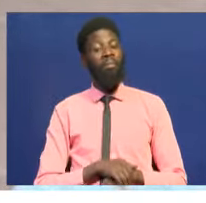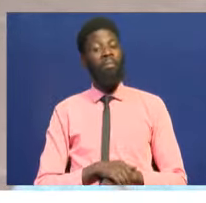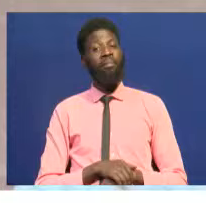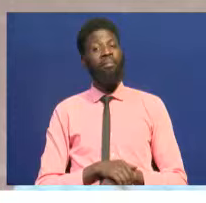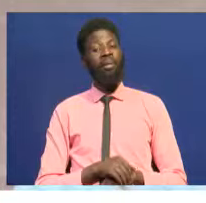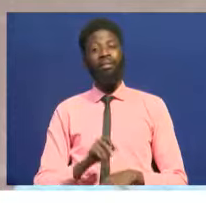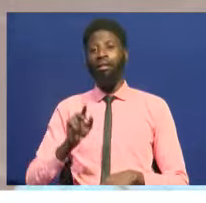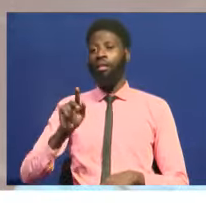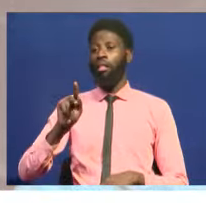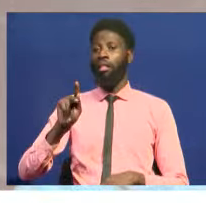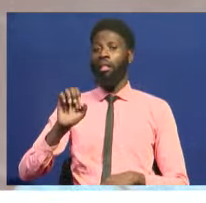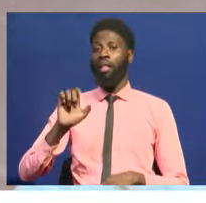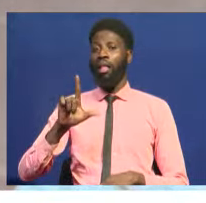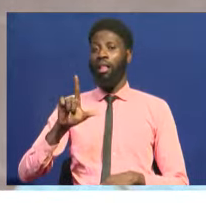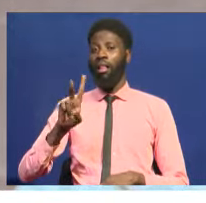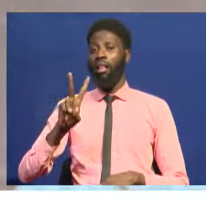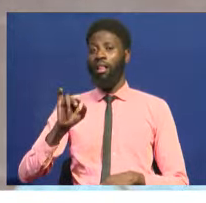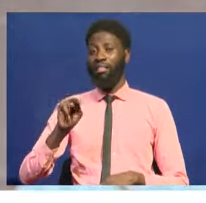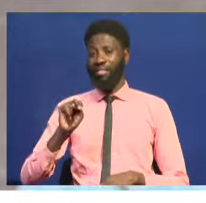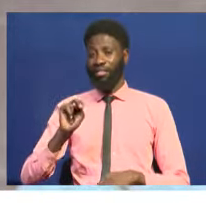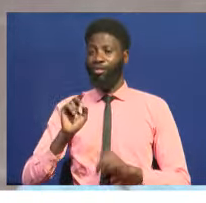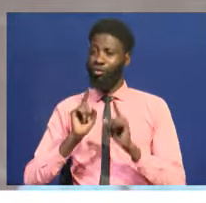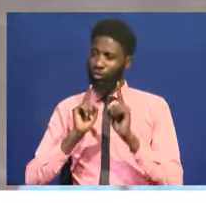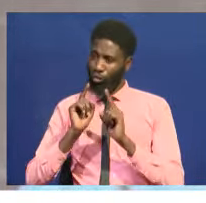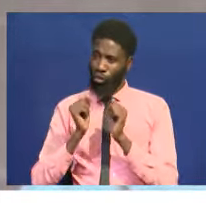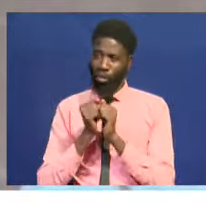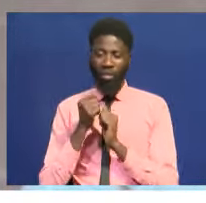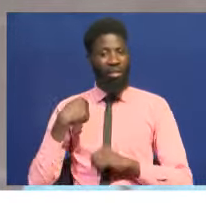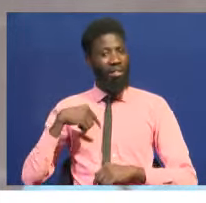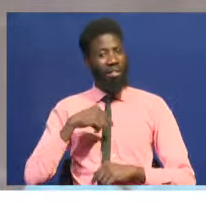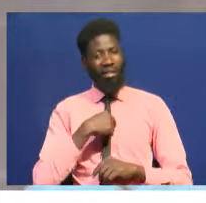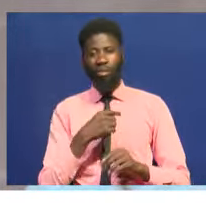Kelvin is talking to us in many ways.